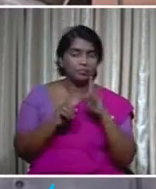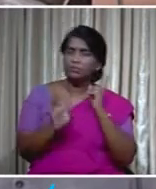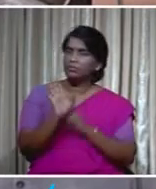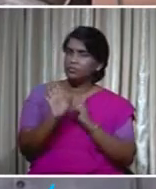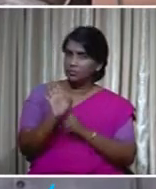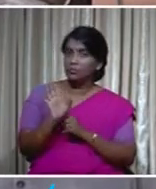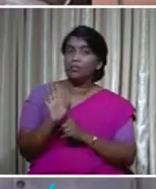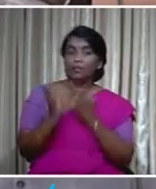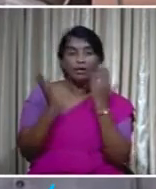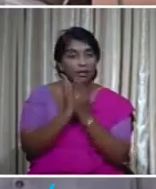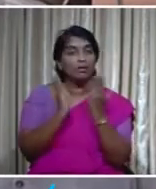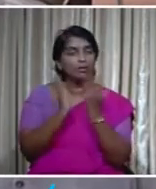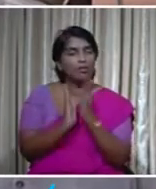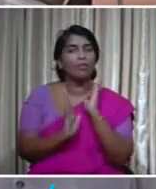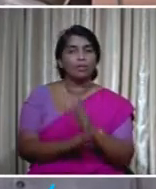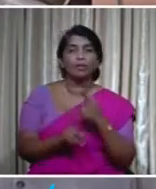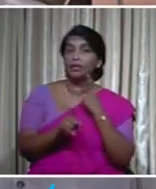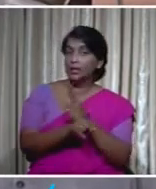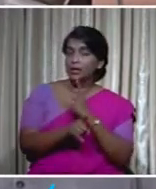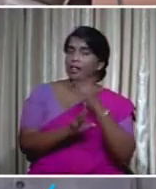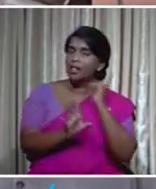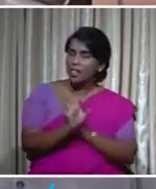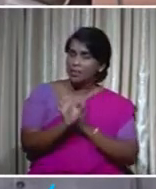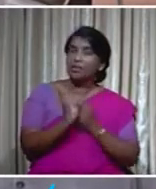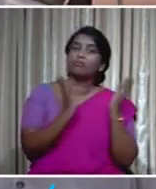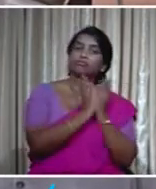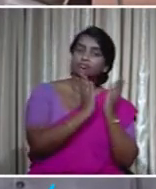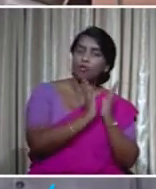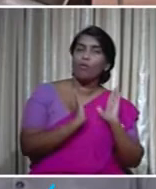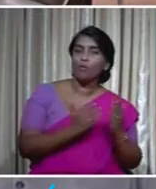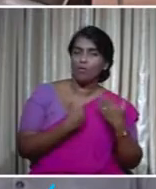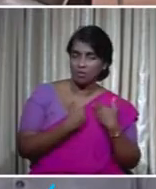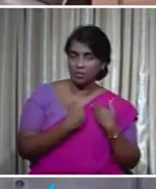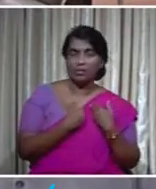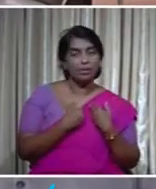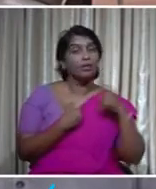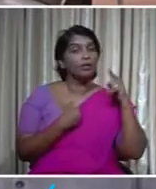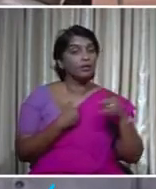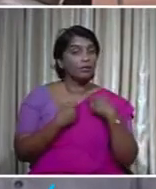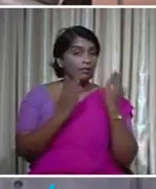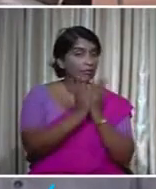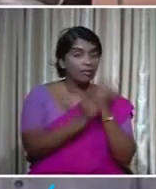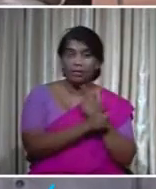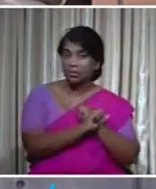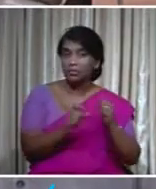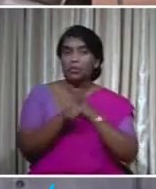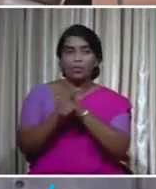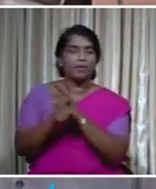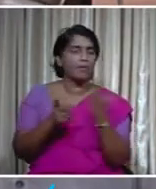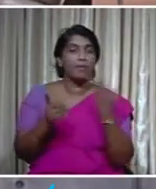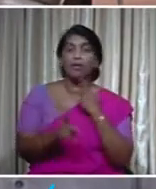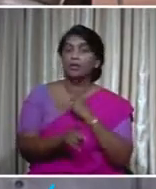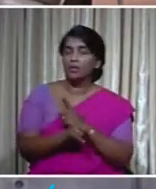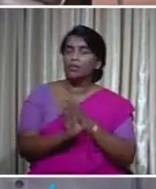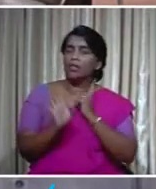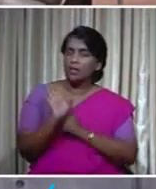கற்றுக்கொண்டிருக்கிறவன் தான் சரியான கல்வியை வழங்க முடியும். கற்காதவன் கற்பித்தலில் ஈடுபட முடியாது. ஆகவே ஆசிரியர் என்பவன் கற்பிக்கப்பட்டுக் கொண்டிருக்க